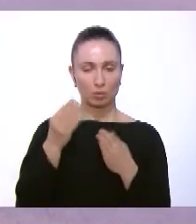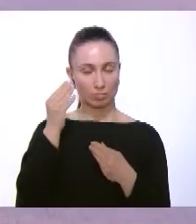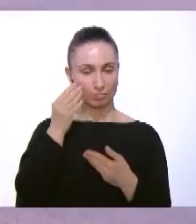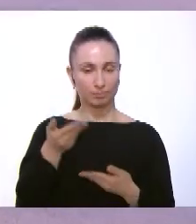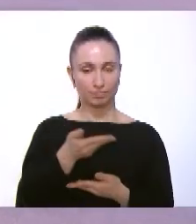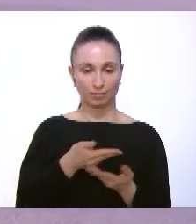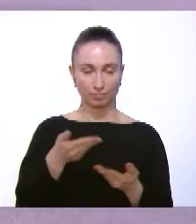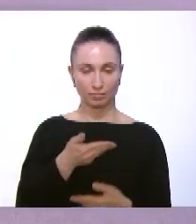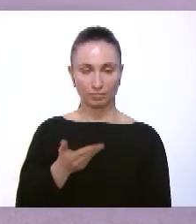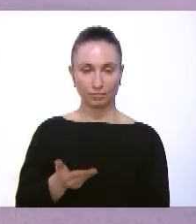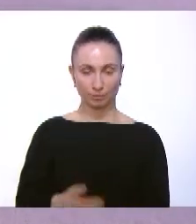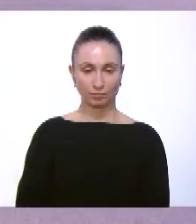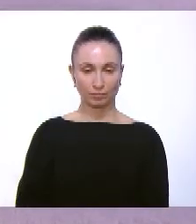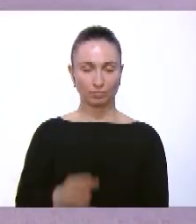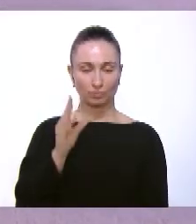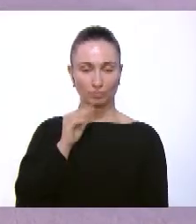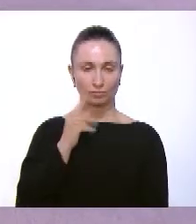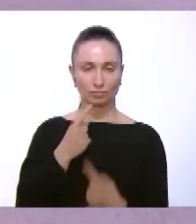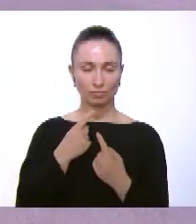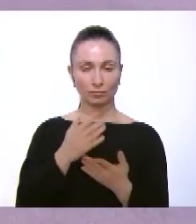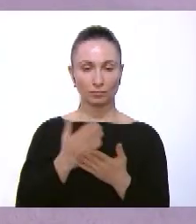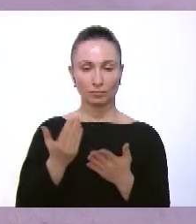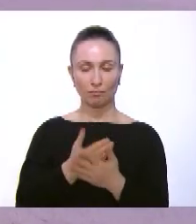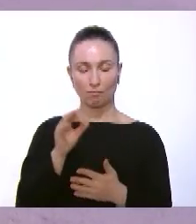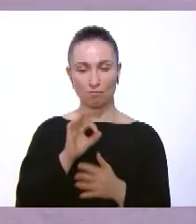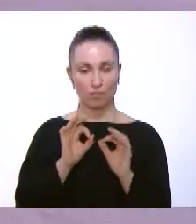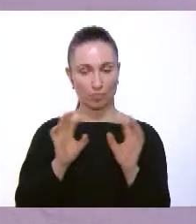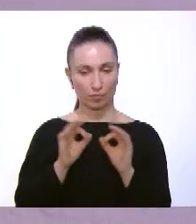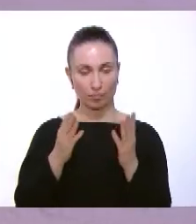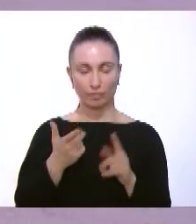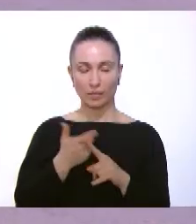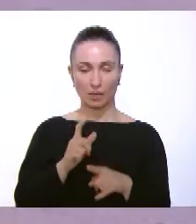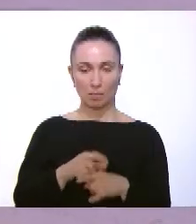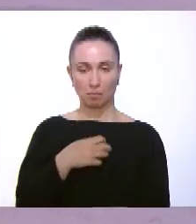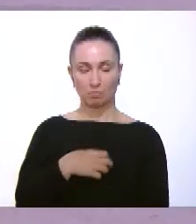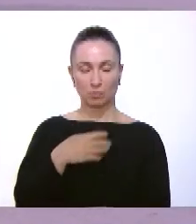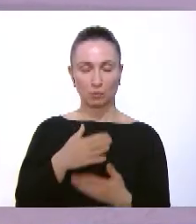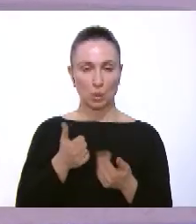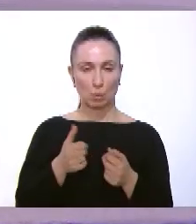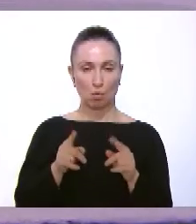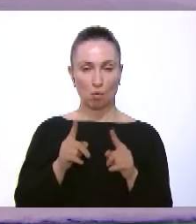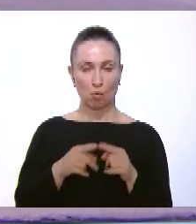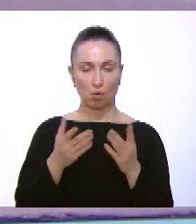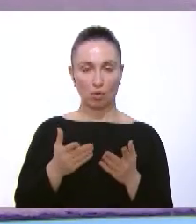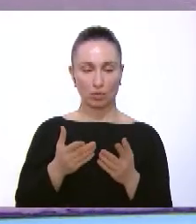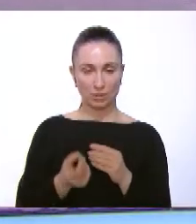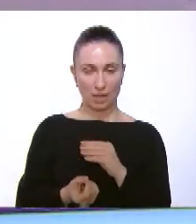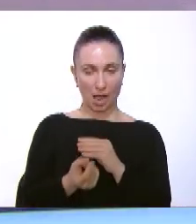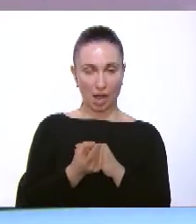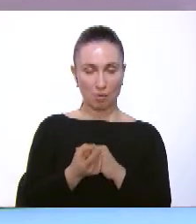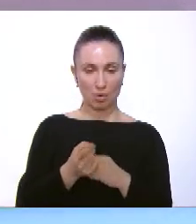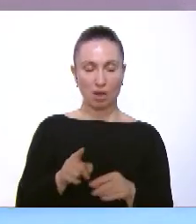ურთიერთგაზიარების. როდესაც საუბრობთ სიახლეებზე, ძალიან მნიშვნელოვანია როგორც